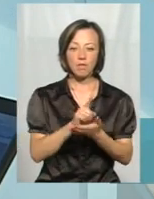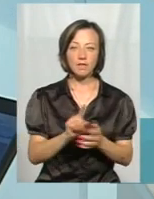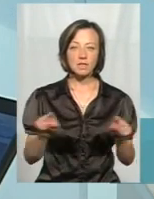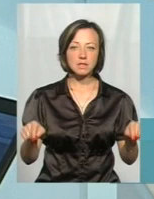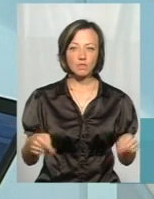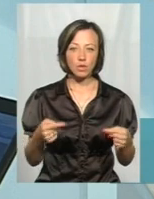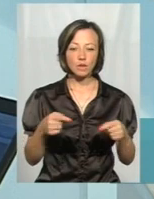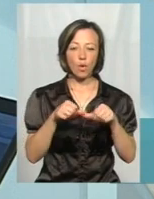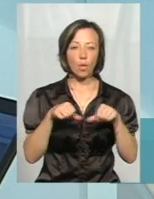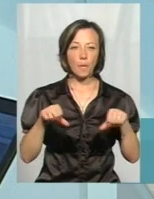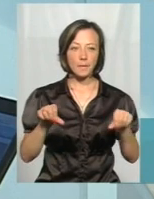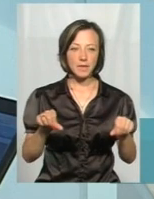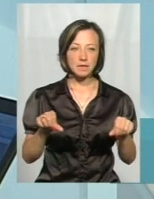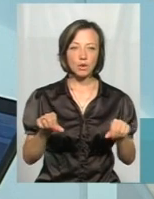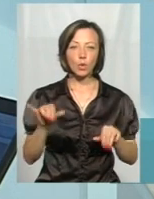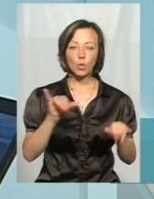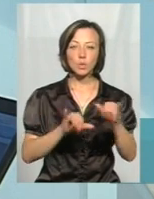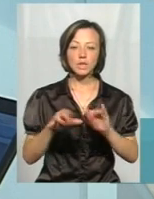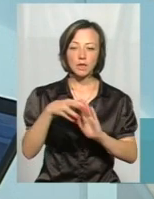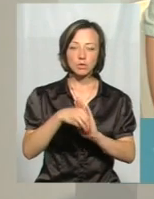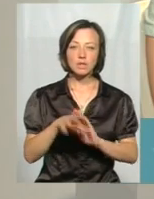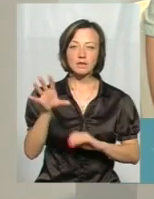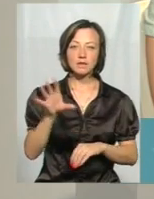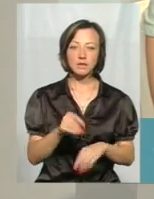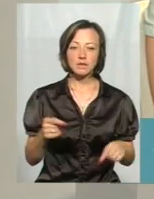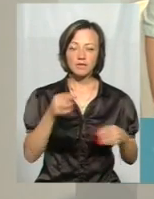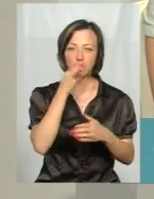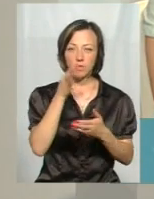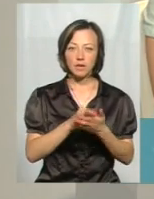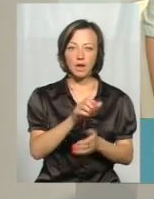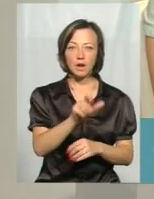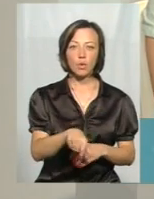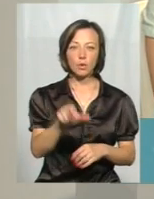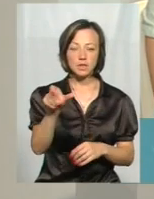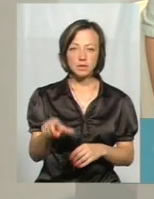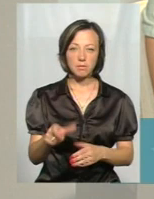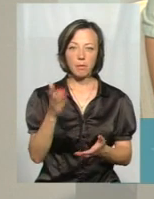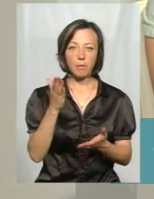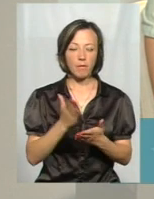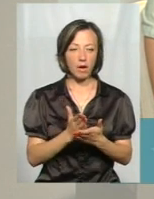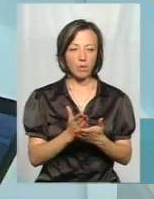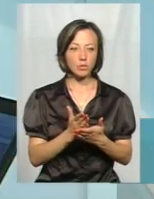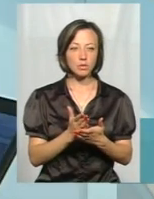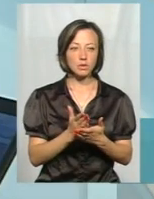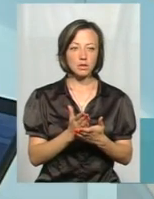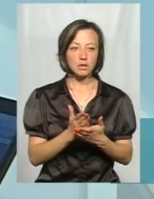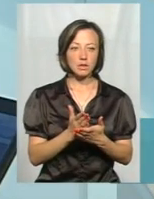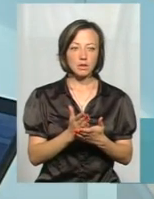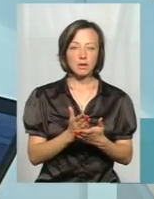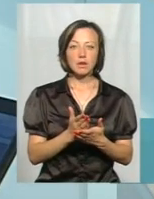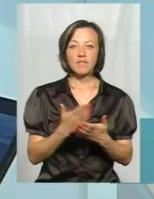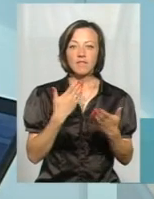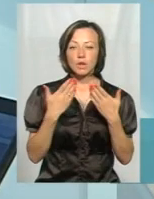створити комісії, куди залучити всіх відповідальних осіб, які мають опосередковане або